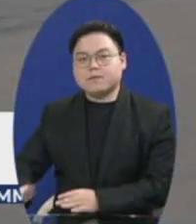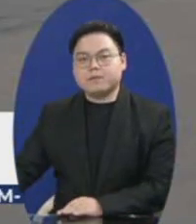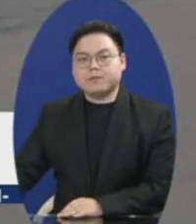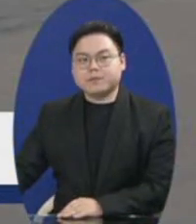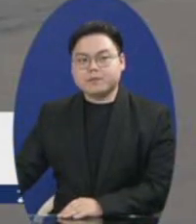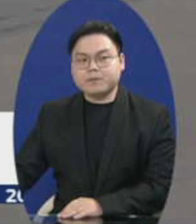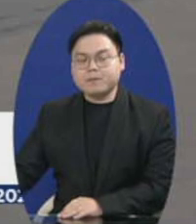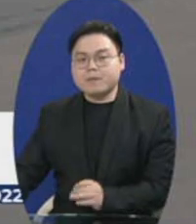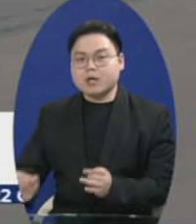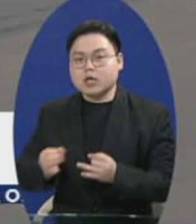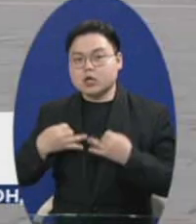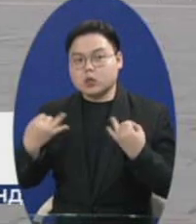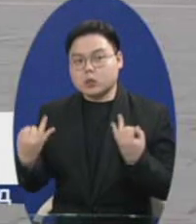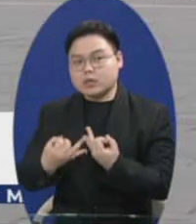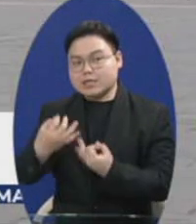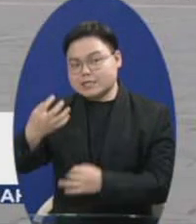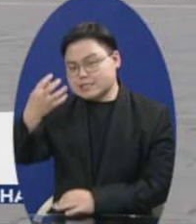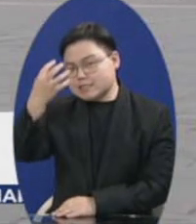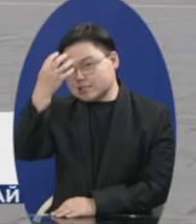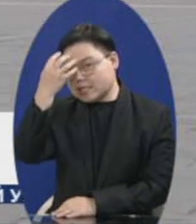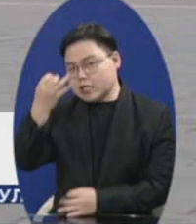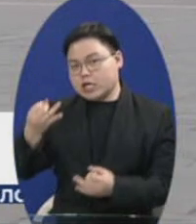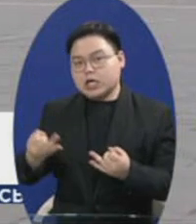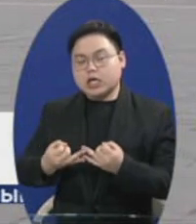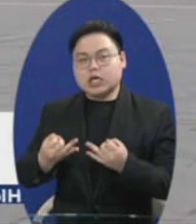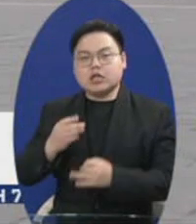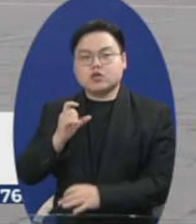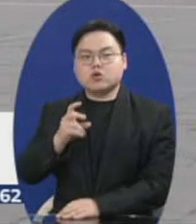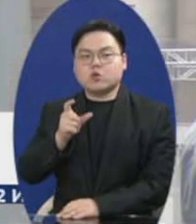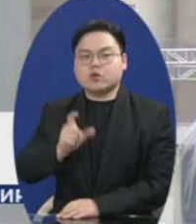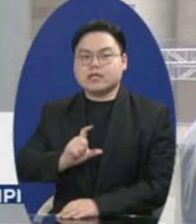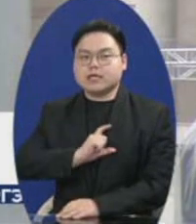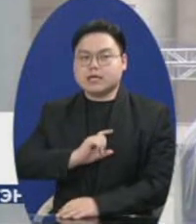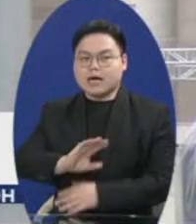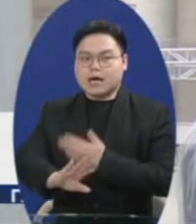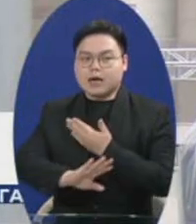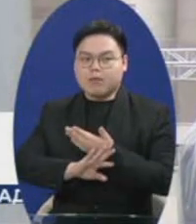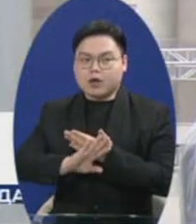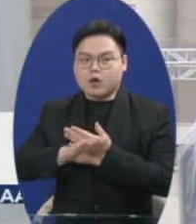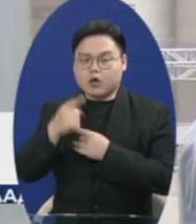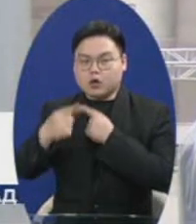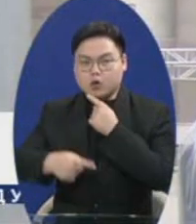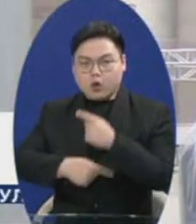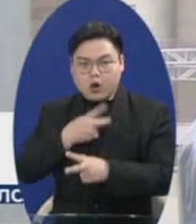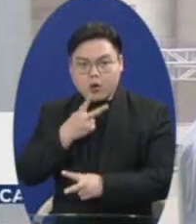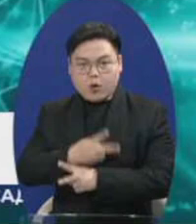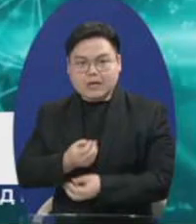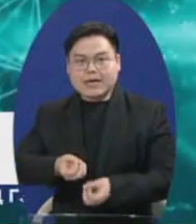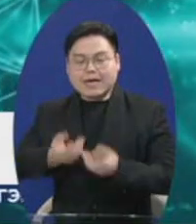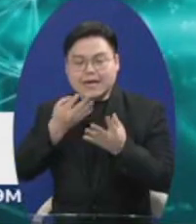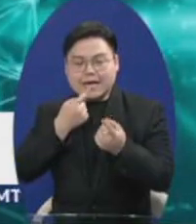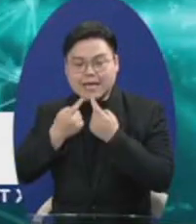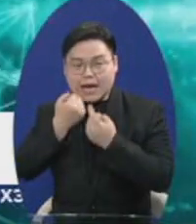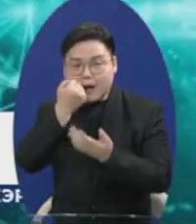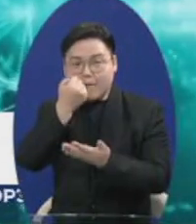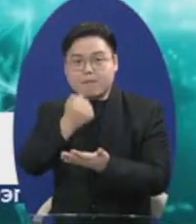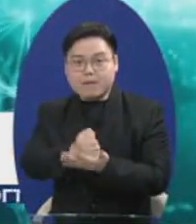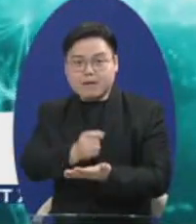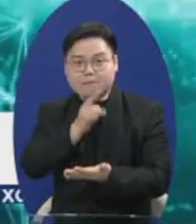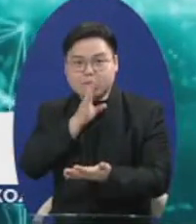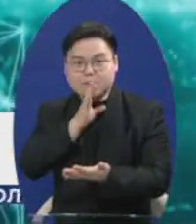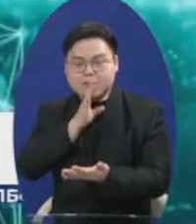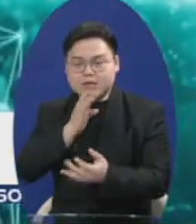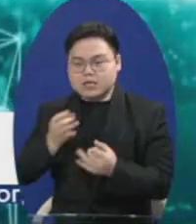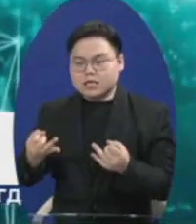Улсын хурл болон засгийн газар олон нийтийн сүлжээнд хүний эрхийг хамгаалах тухай хуулийг боловсруулж хэлэлцэн батлахдаа цахим орчинд